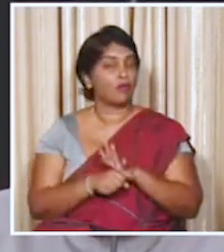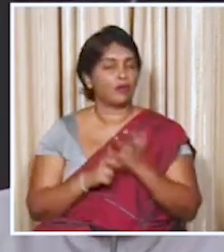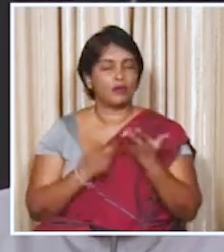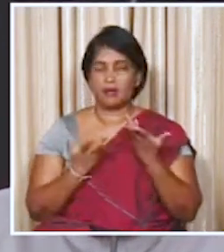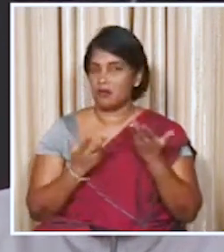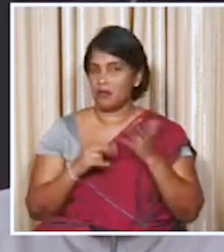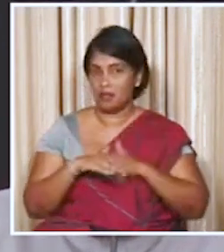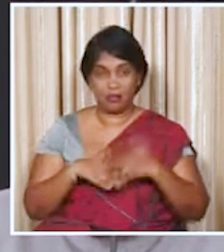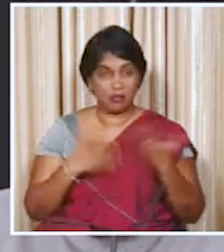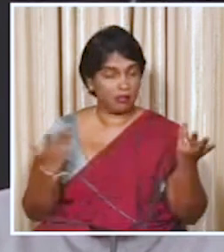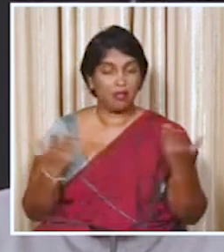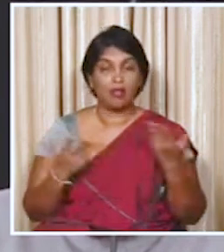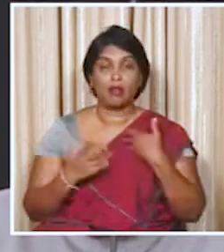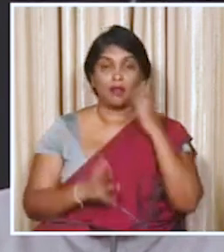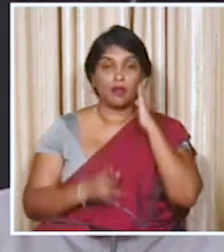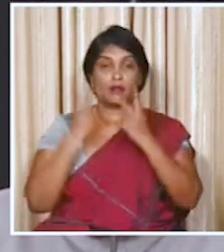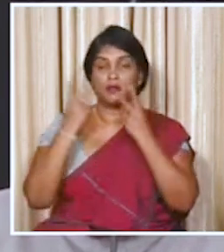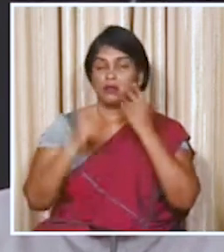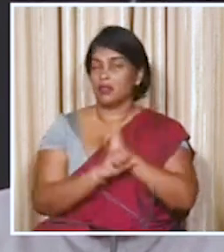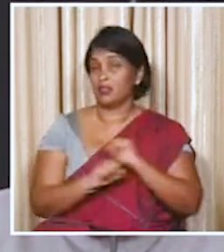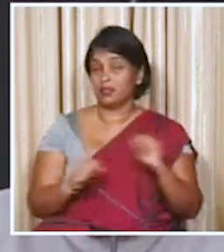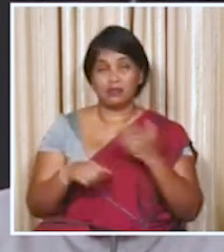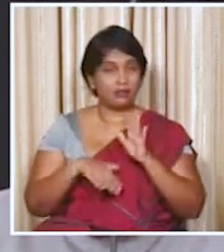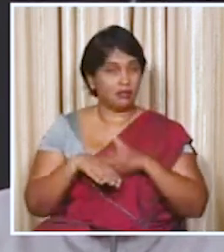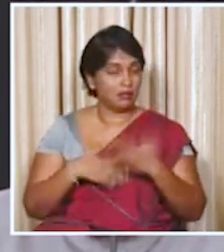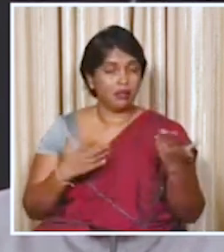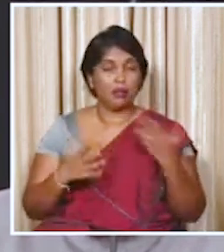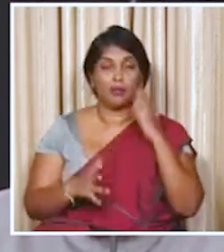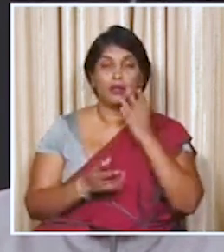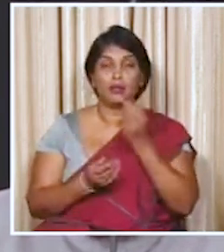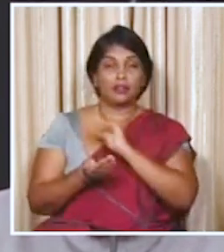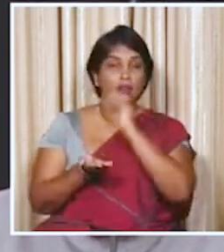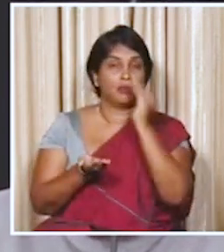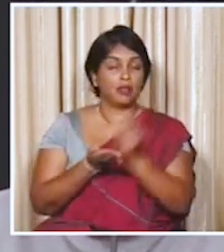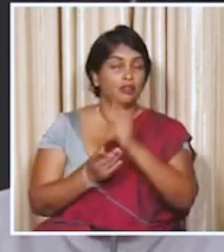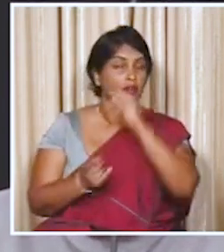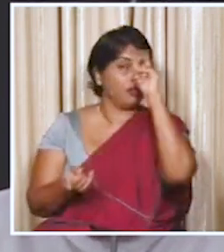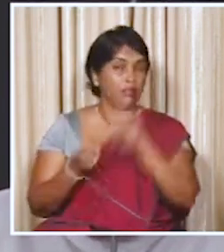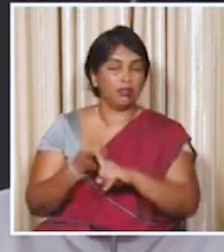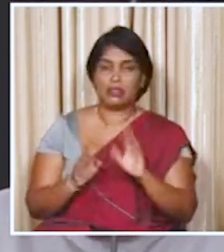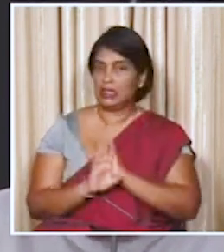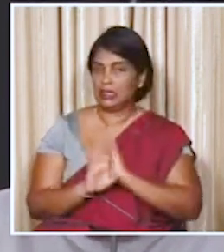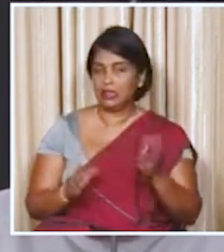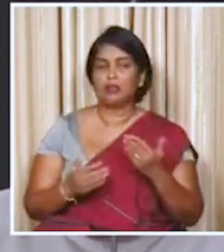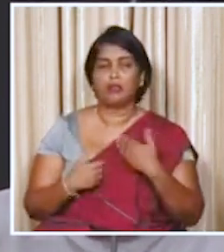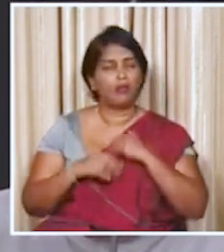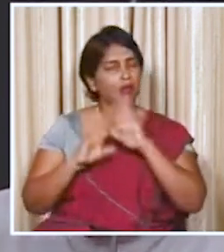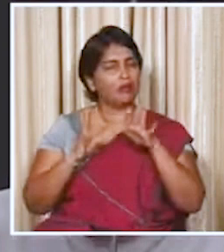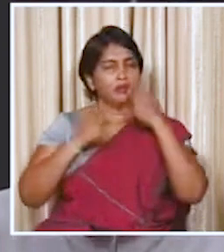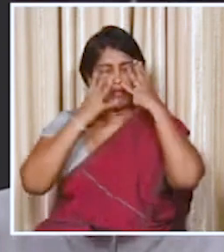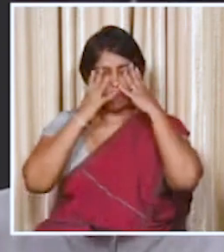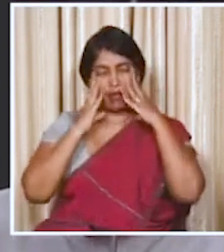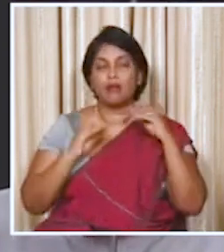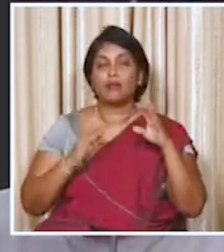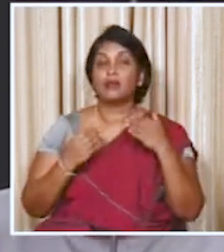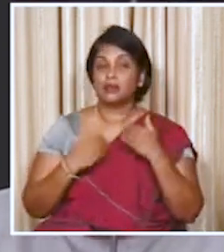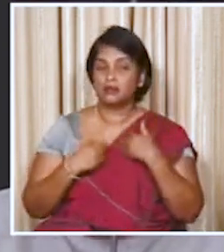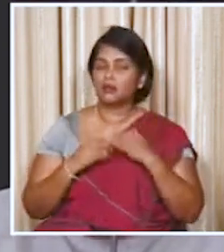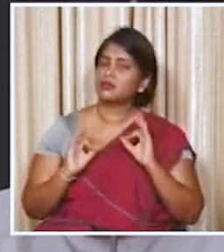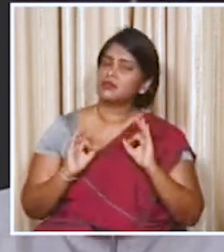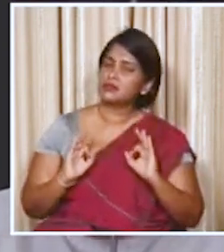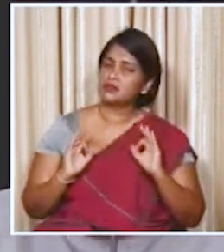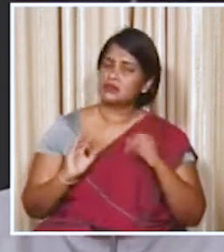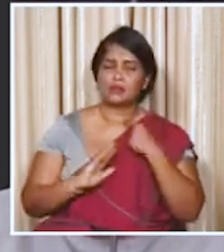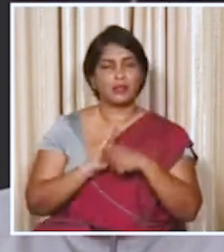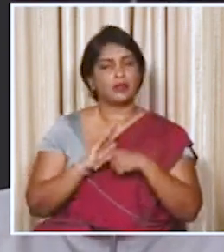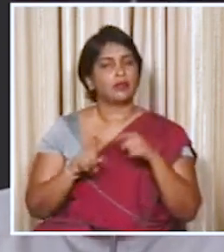akati belane, apit sanca argo nati belane, apit sanci da bindu otbeti cara tak nebei, mere mukba amat tak kela, samanne